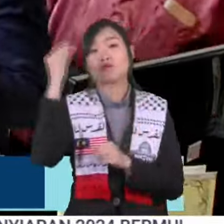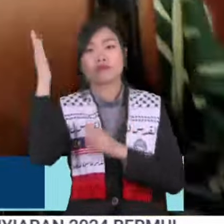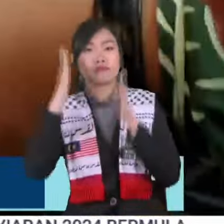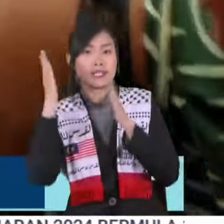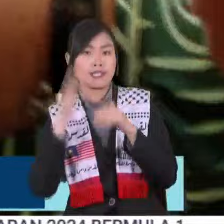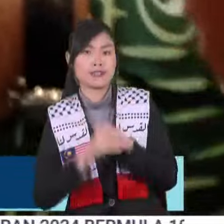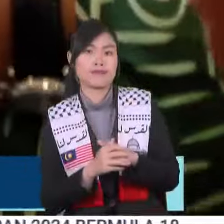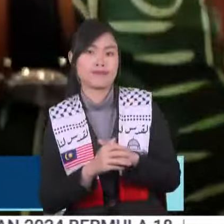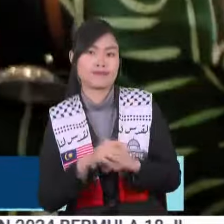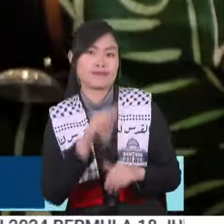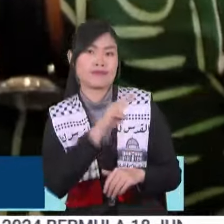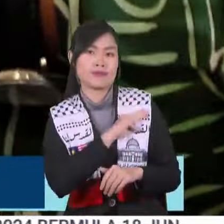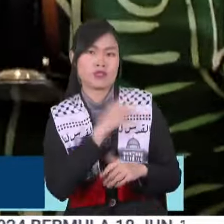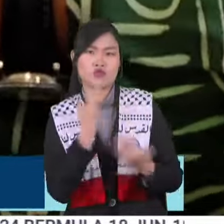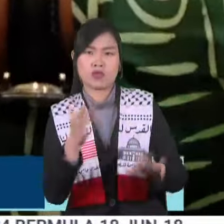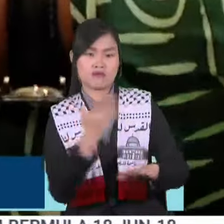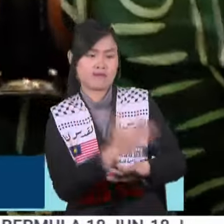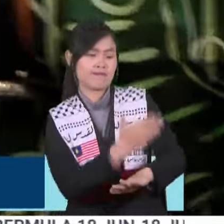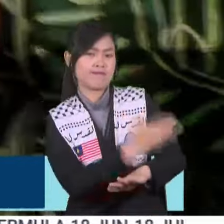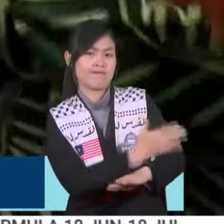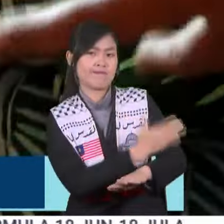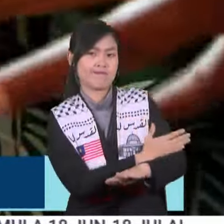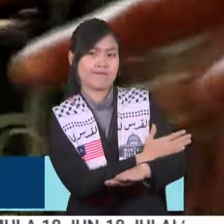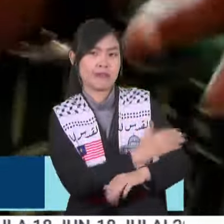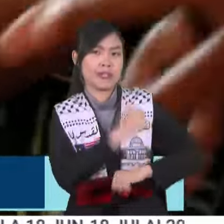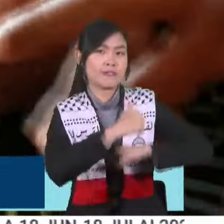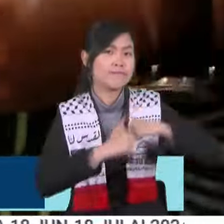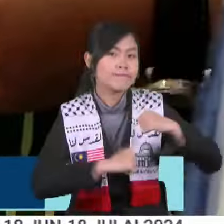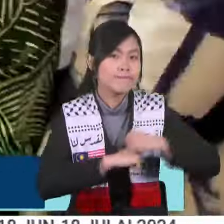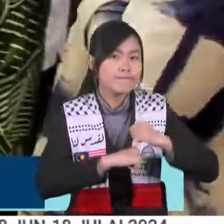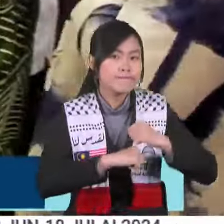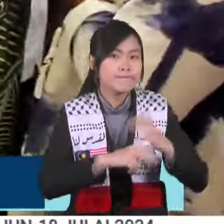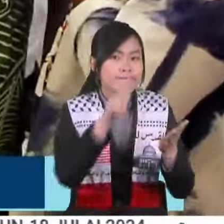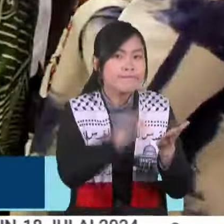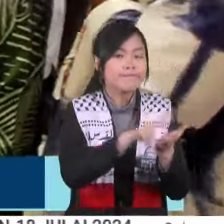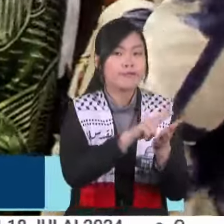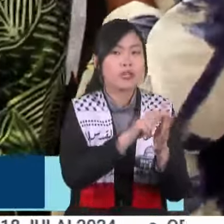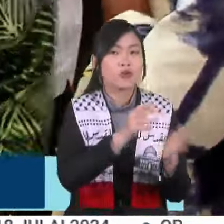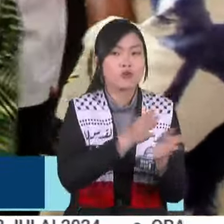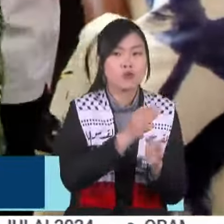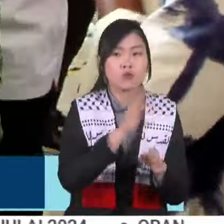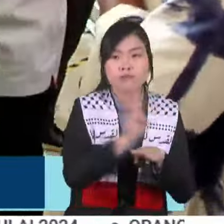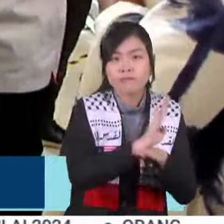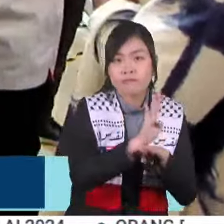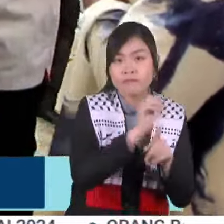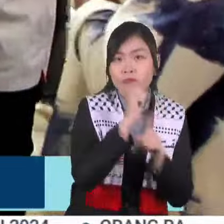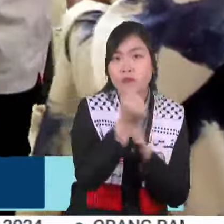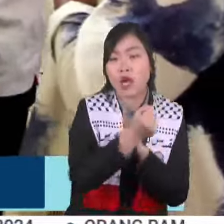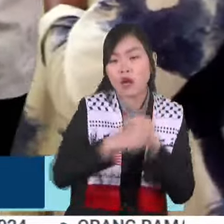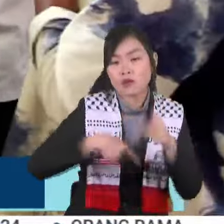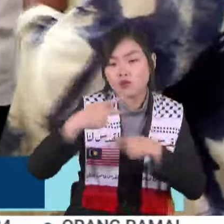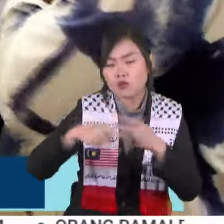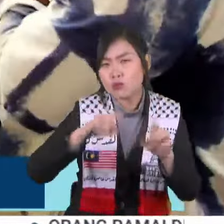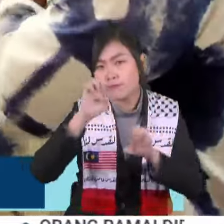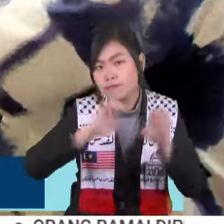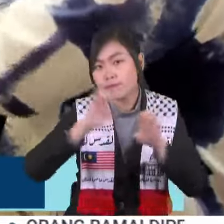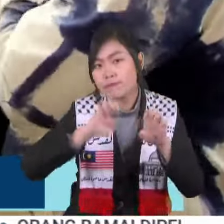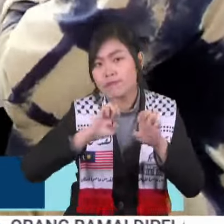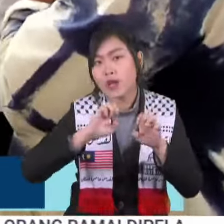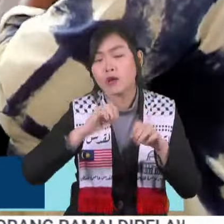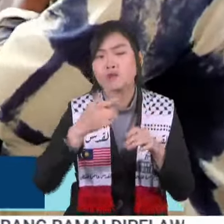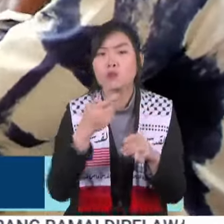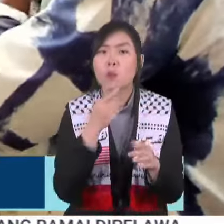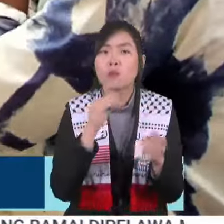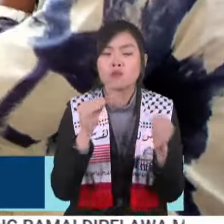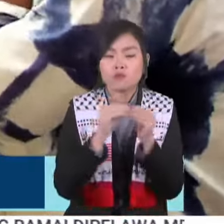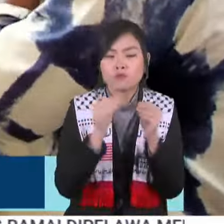juga luar negara. Kementerian juga telah menambah baik kerangka penarafan perusahaan sosial agar proses penilaian penarafan